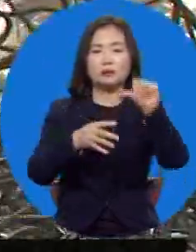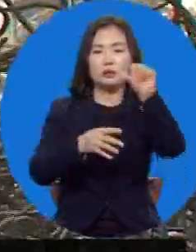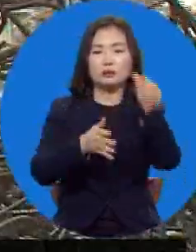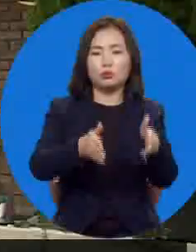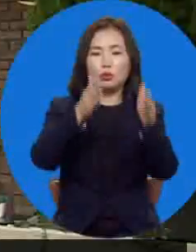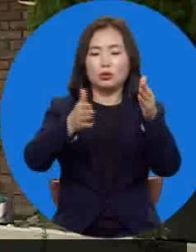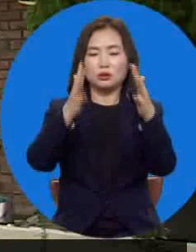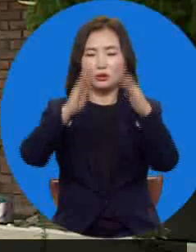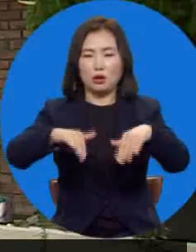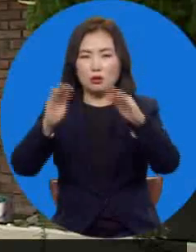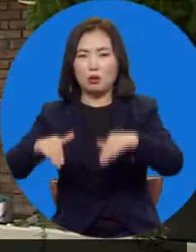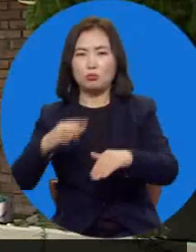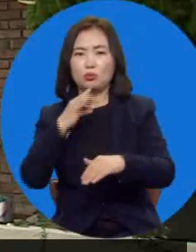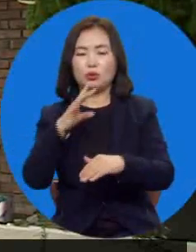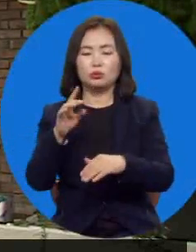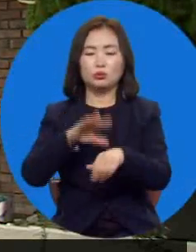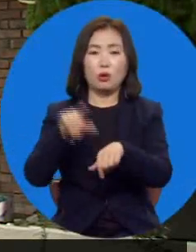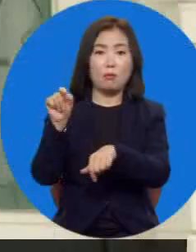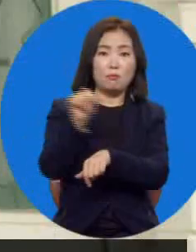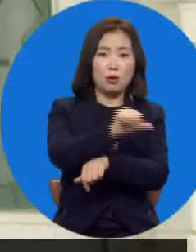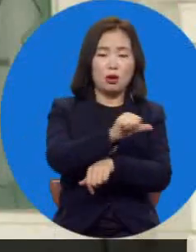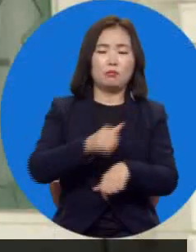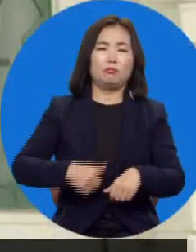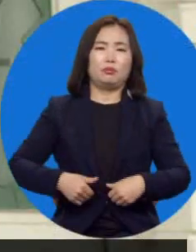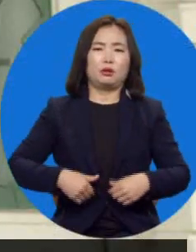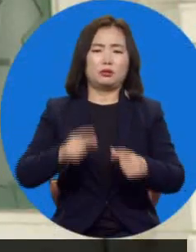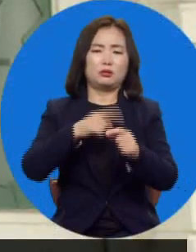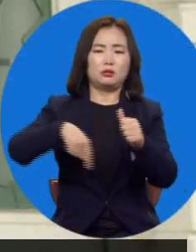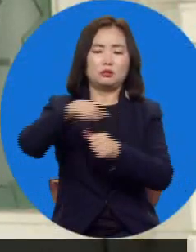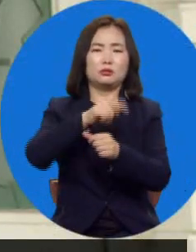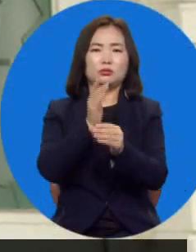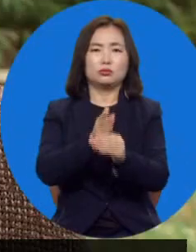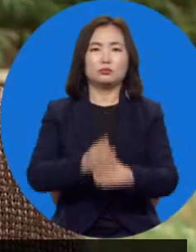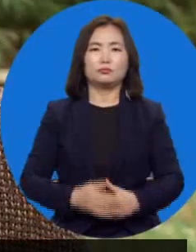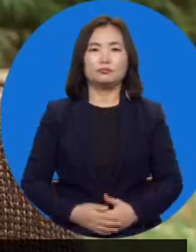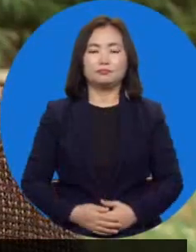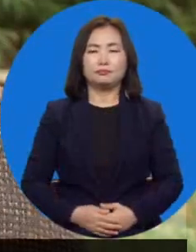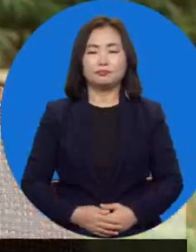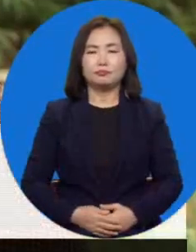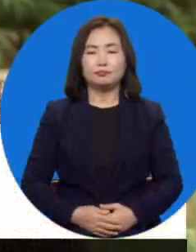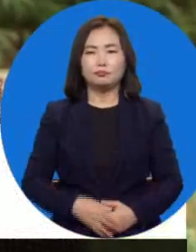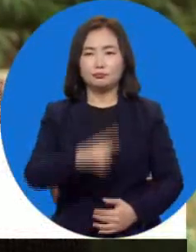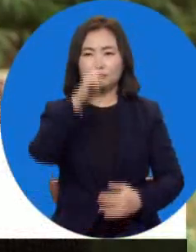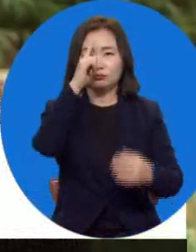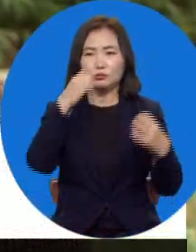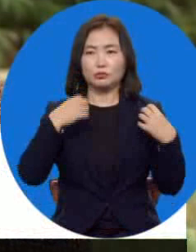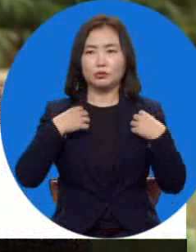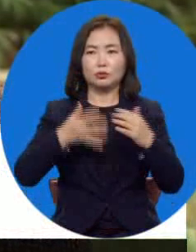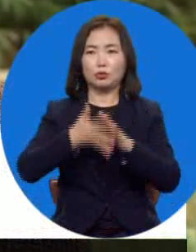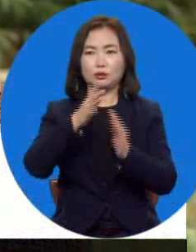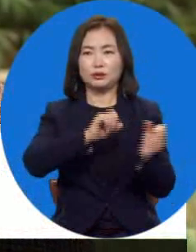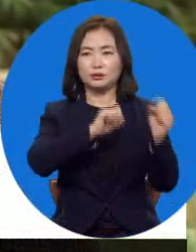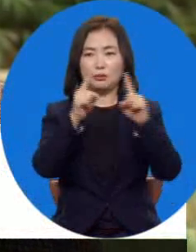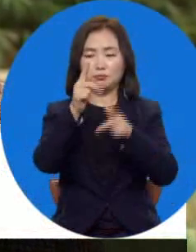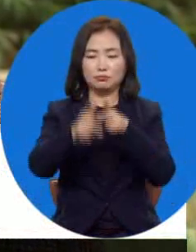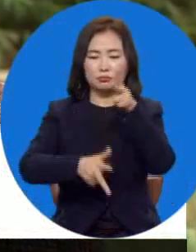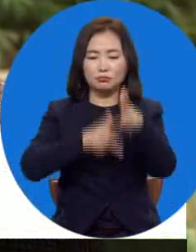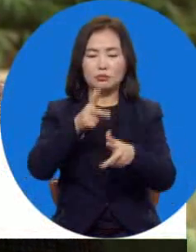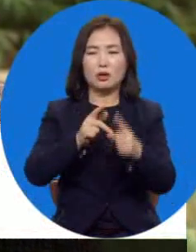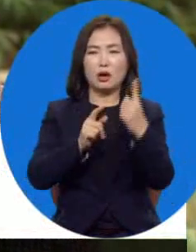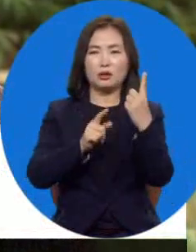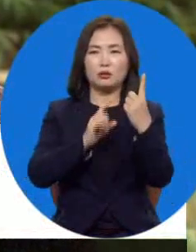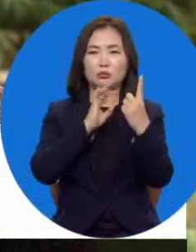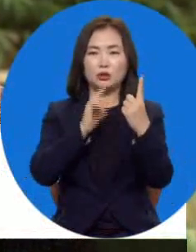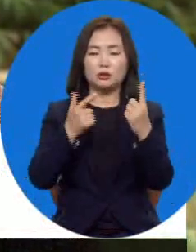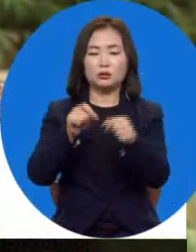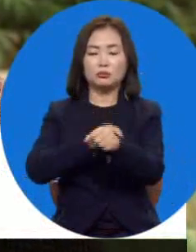동 철거 뿐 속도를 높여야 한다는 목소리가 높습니다 정부에서 얻어진 사업 중에 한 곳이 아닌